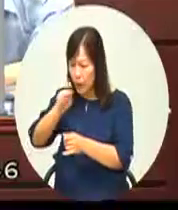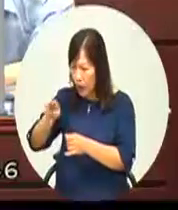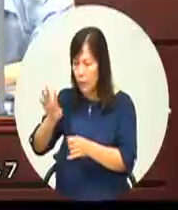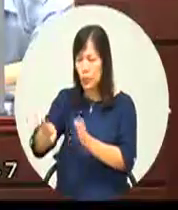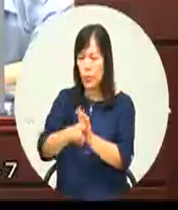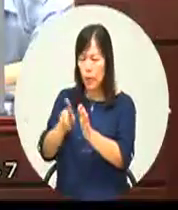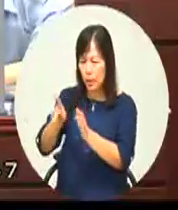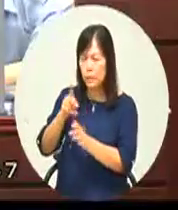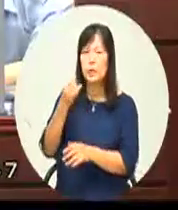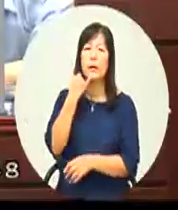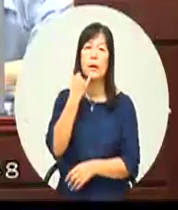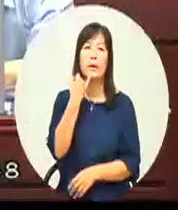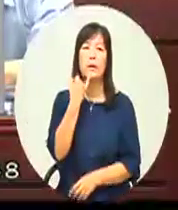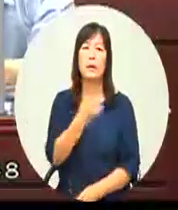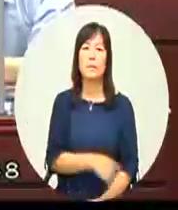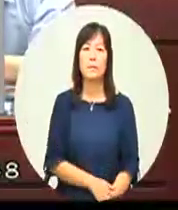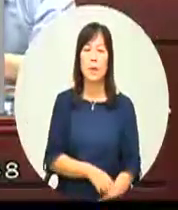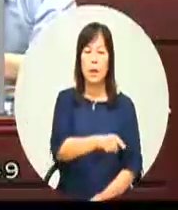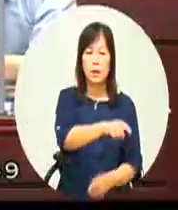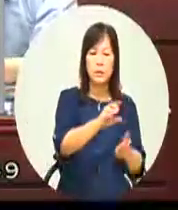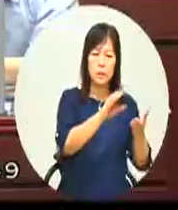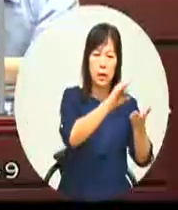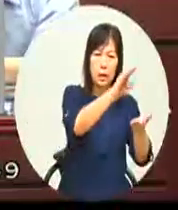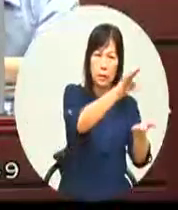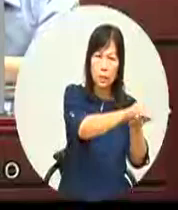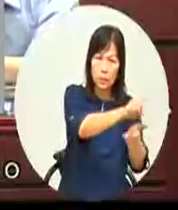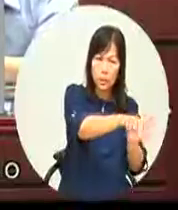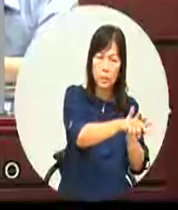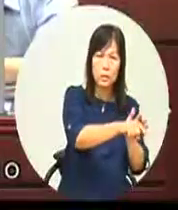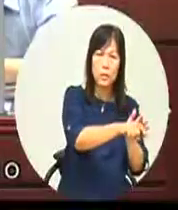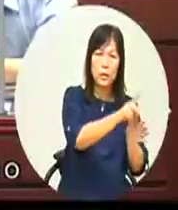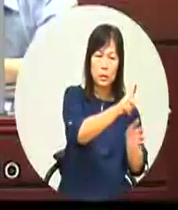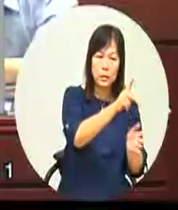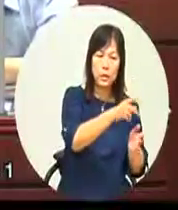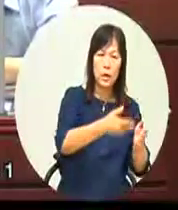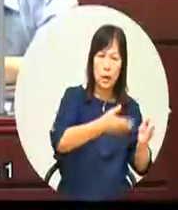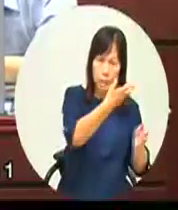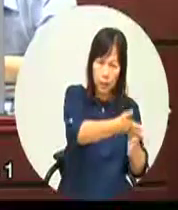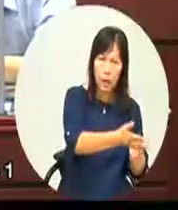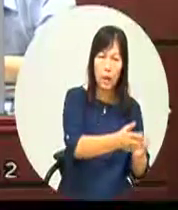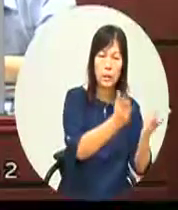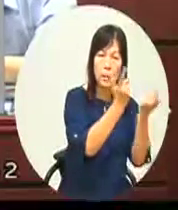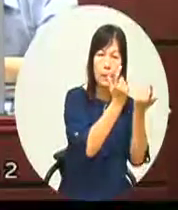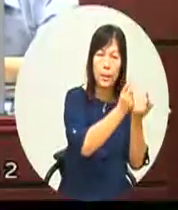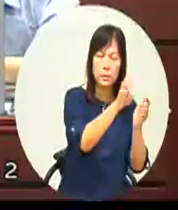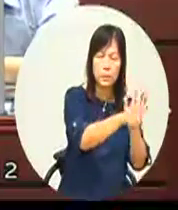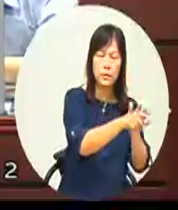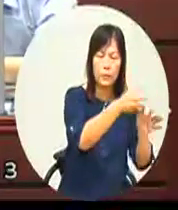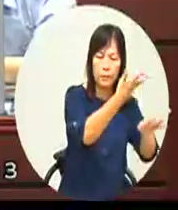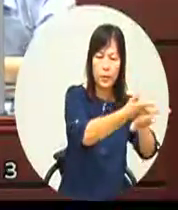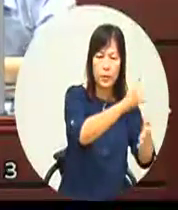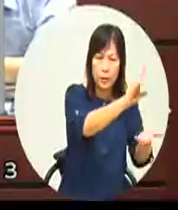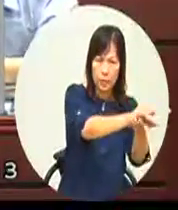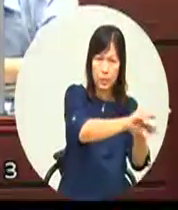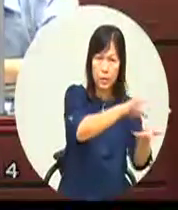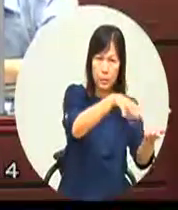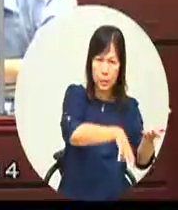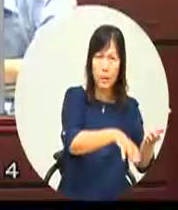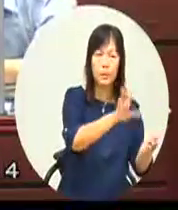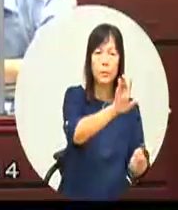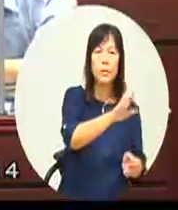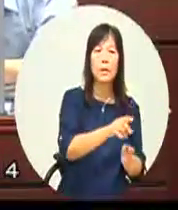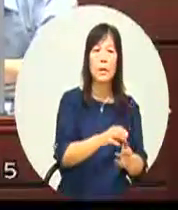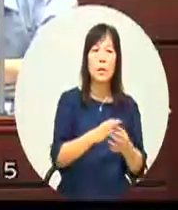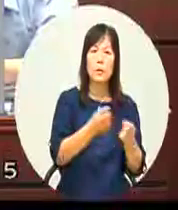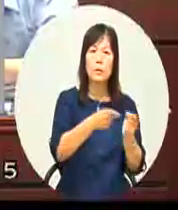用到。 所以它是在停车场里面借灯环。 台北市的规划 是，台北市是这样， 放在停车场里面。 是。 那这个东西